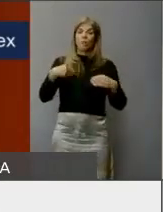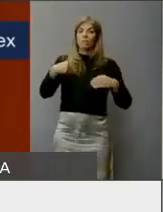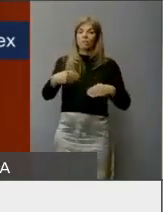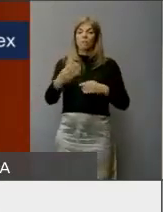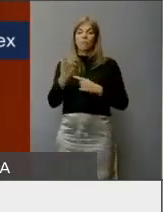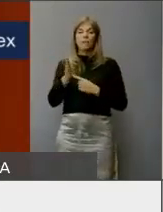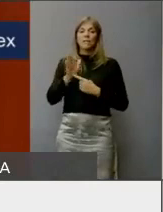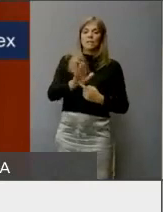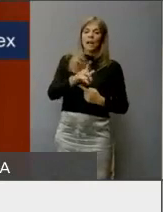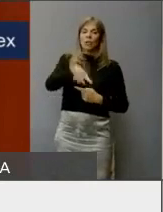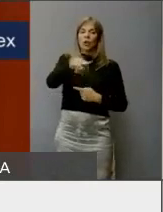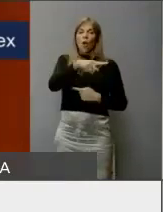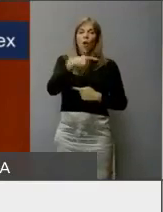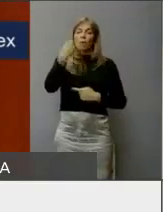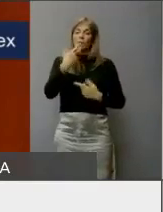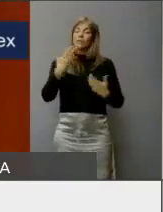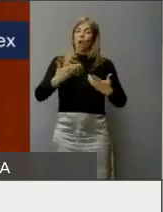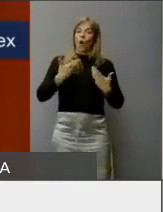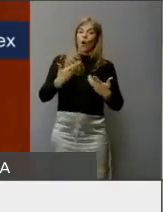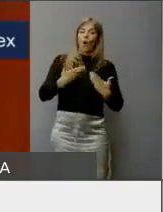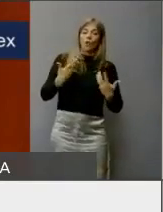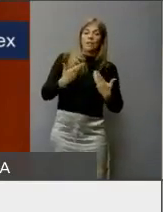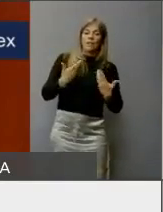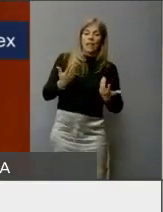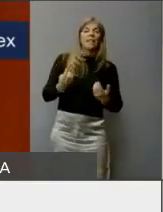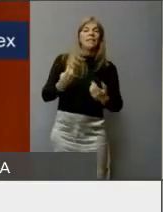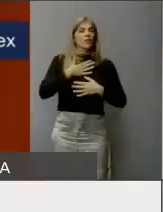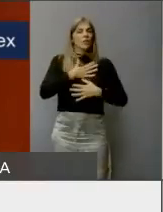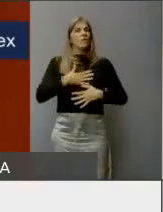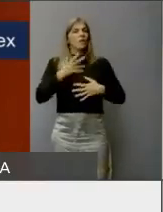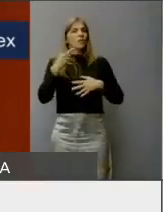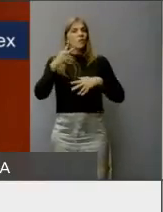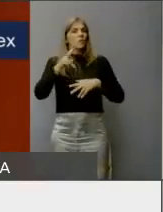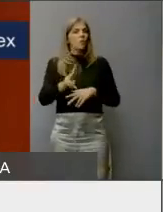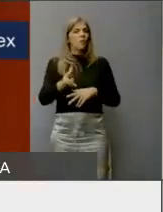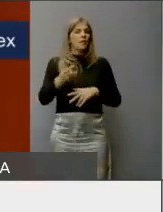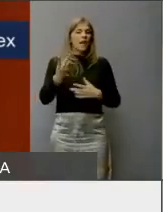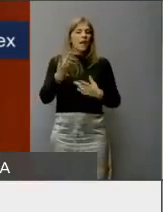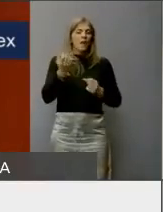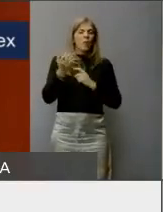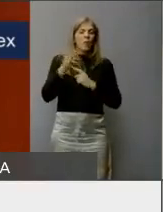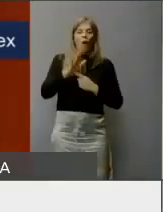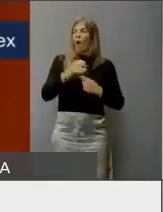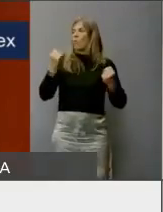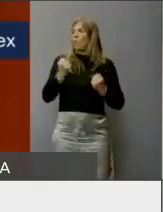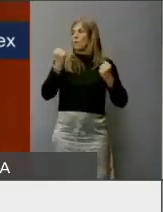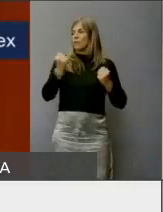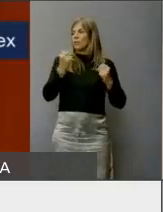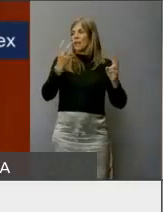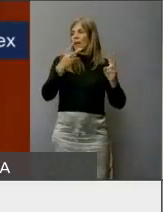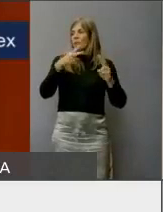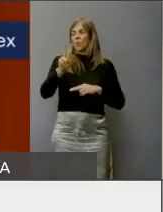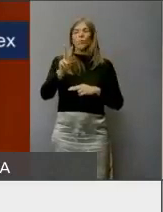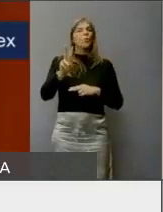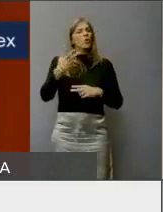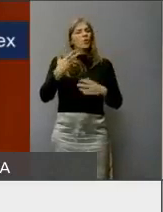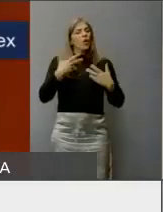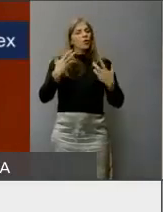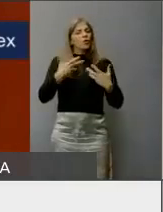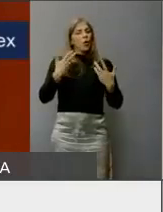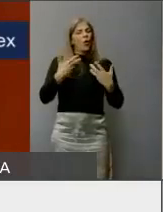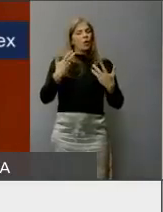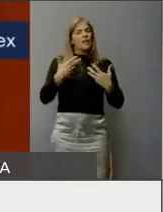contenti e saranno ancora più soddisfatti perché si farà ma ancora che più conoscere quindi sono contenta